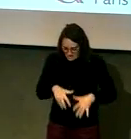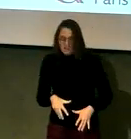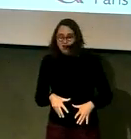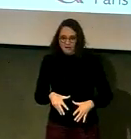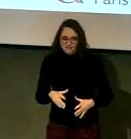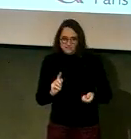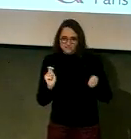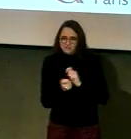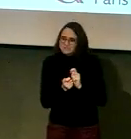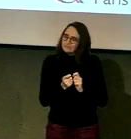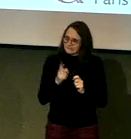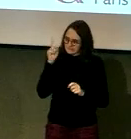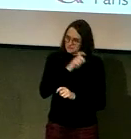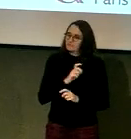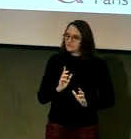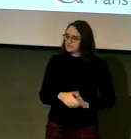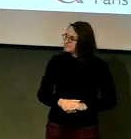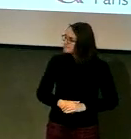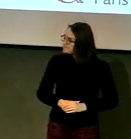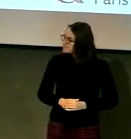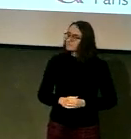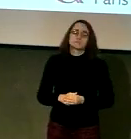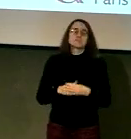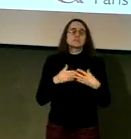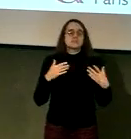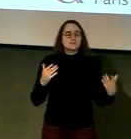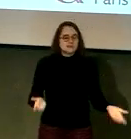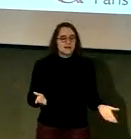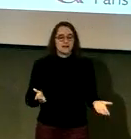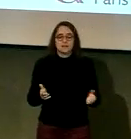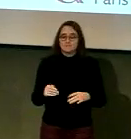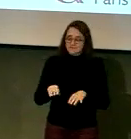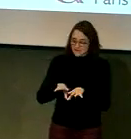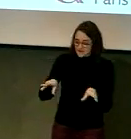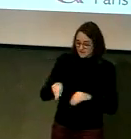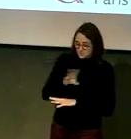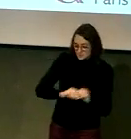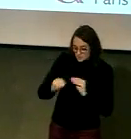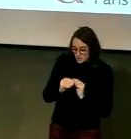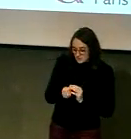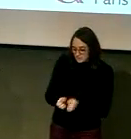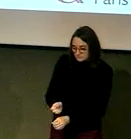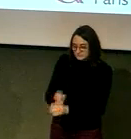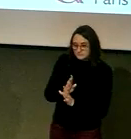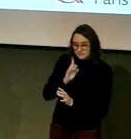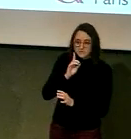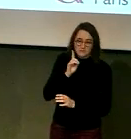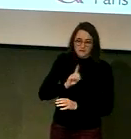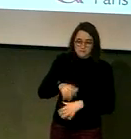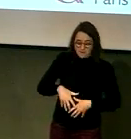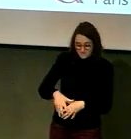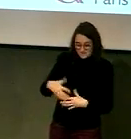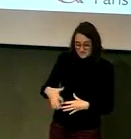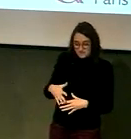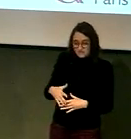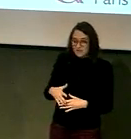c'est vraiment un sujet. Alors, les équipes soignantes vont être confrontées à des femmes déjà enceintes, les équipes de maternité,